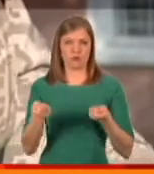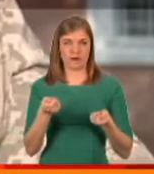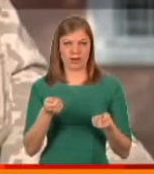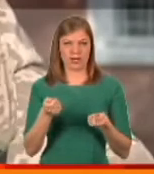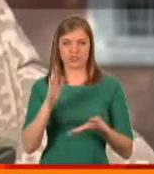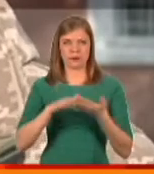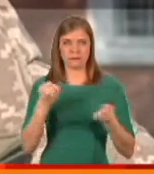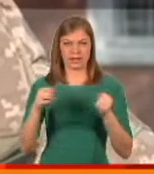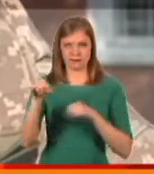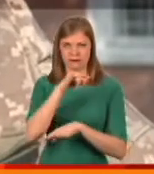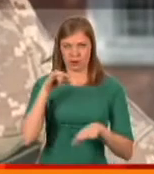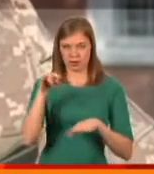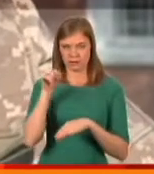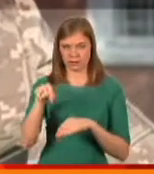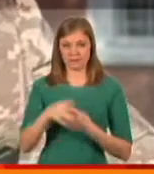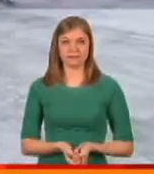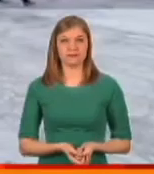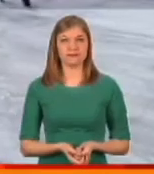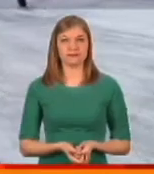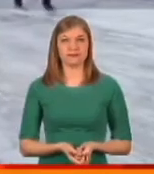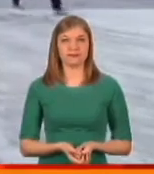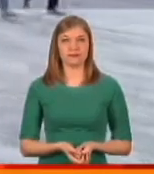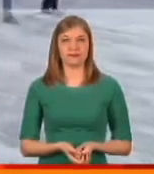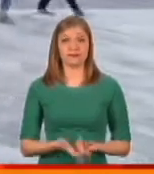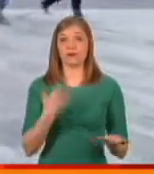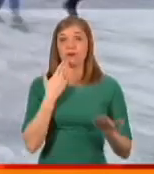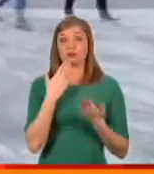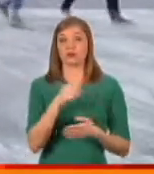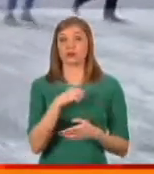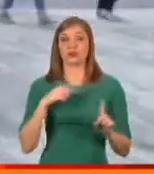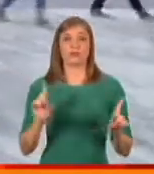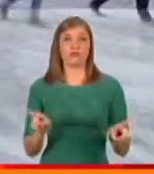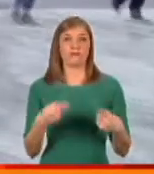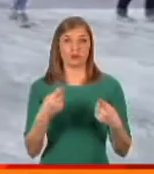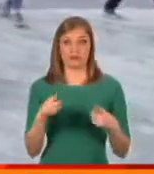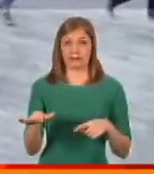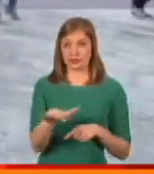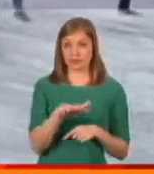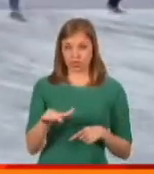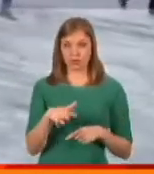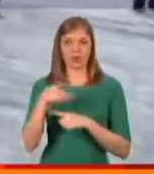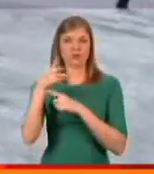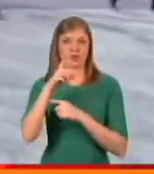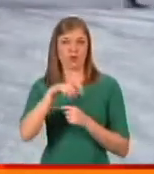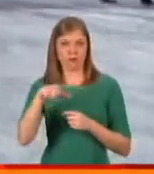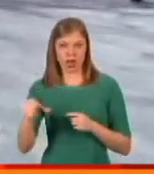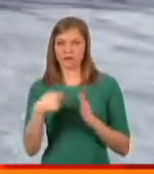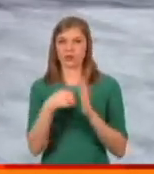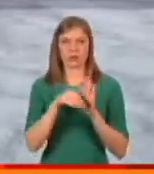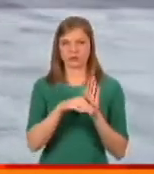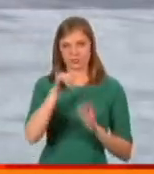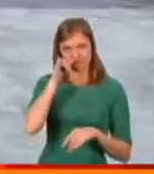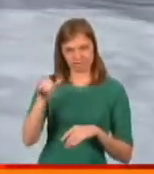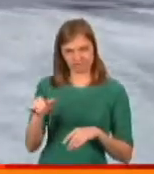управляється безпілотний літательний апарат. Щодо самого відновлення території, операторів безпосередньо до складів